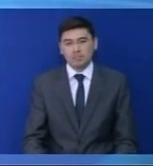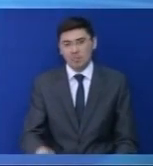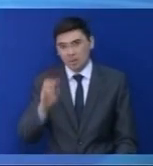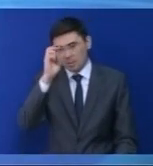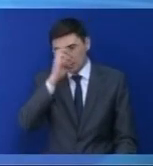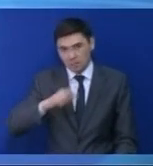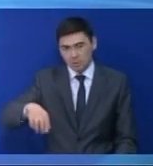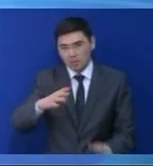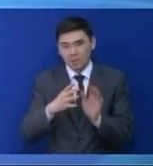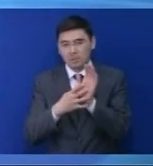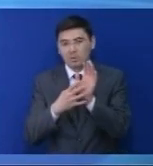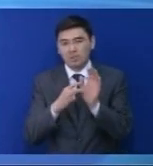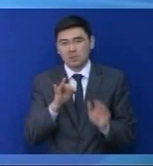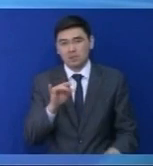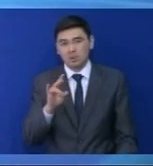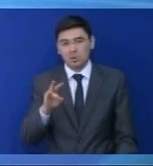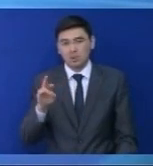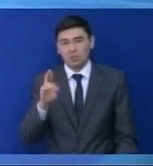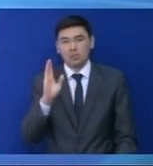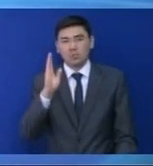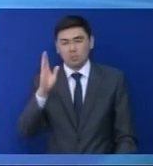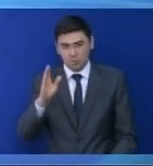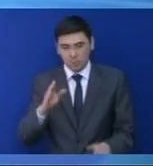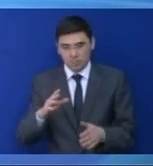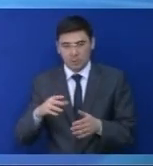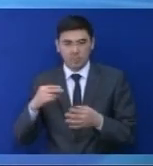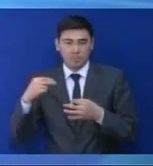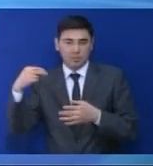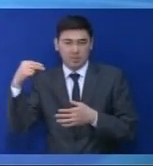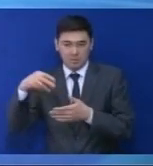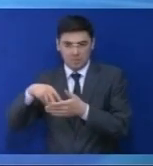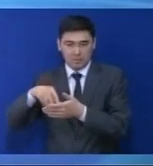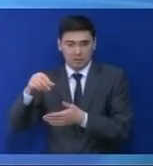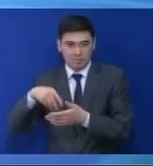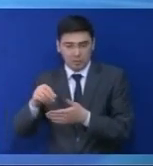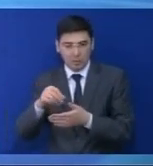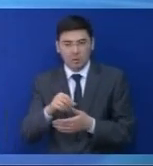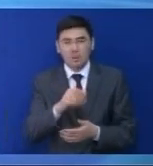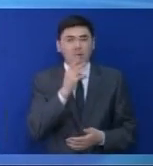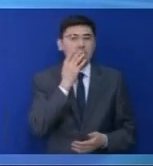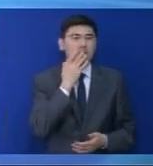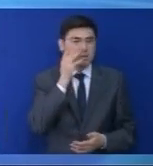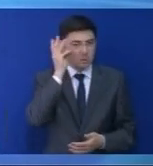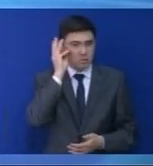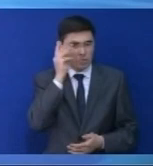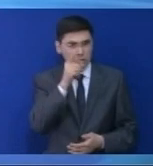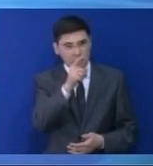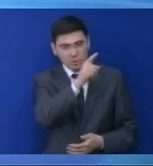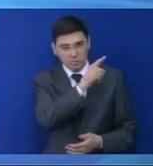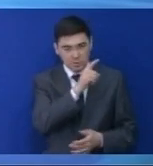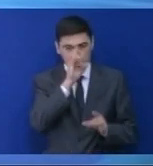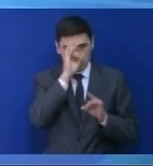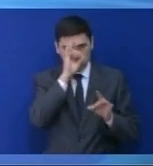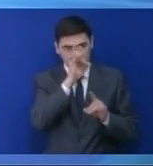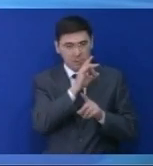Елімізде 9-шы маусымда президенттік сайлау өткізу туралы шешімді отандық және шетелдік сарапшылар мақұлдап отыр. Олар әлемдегі